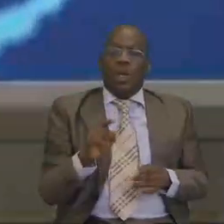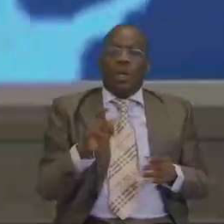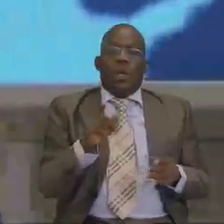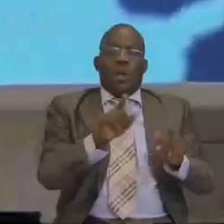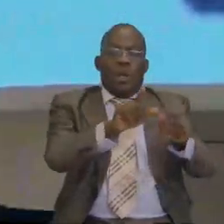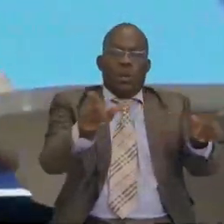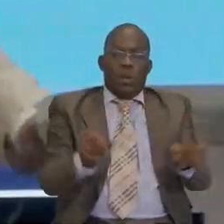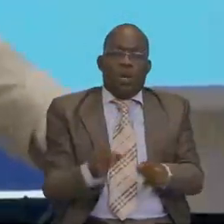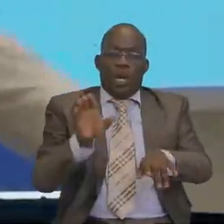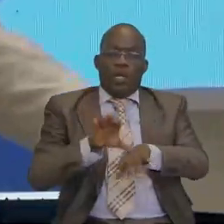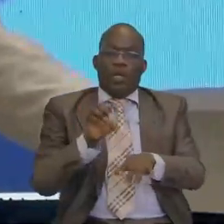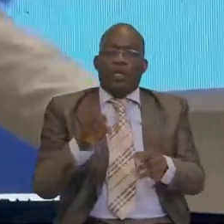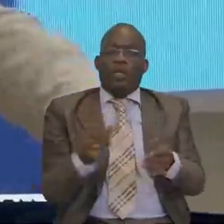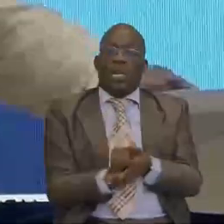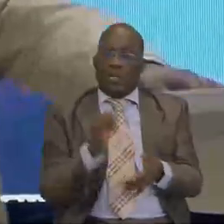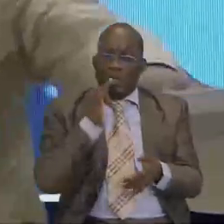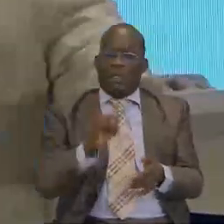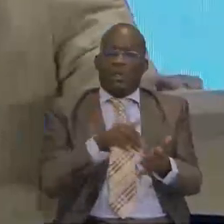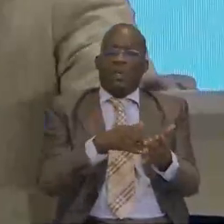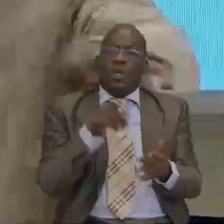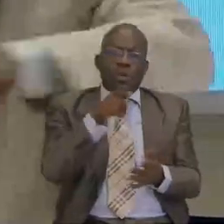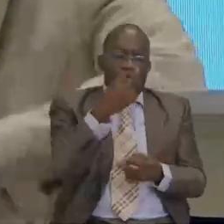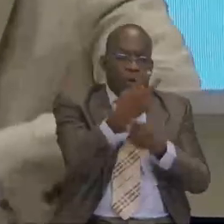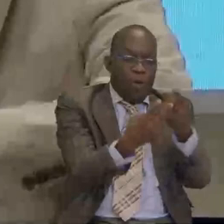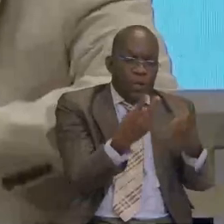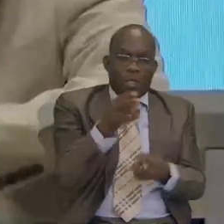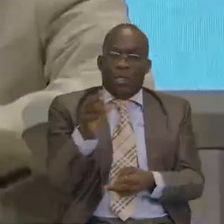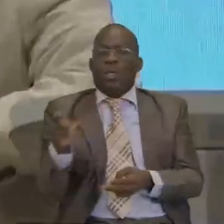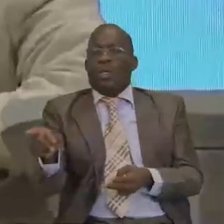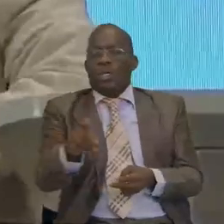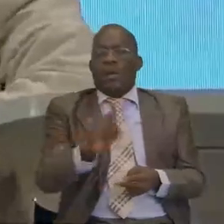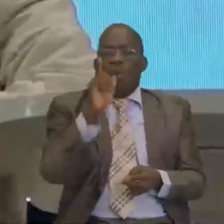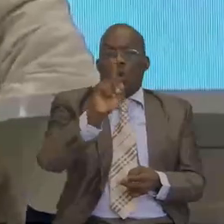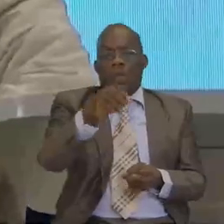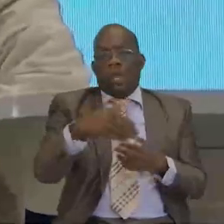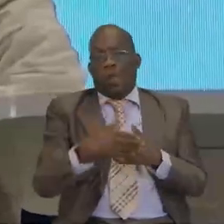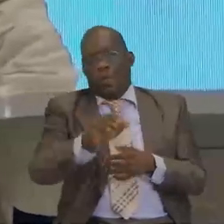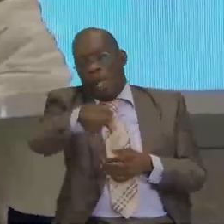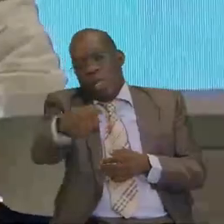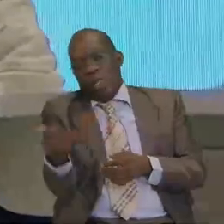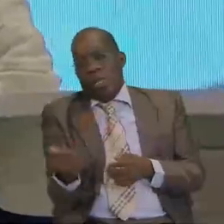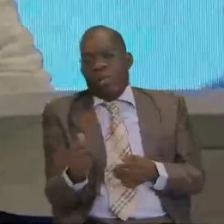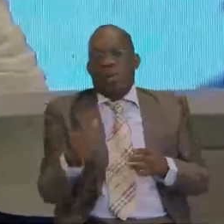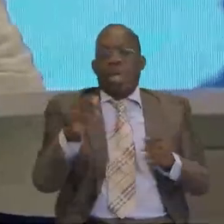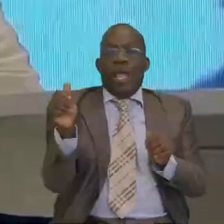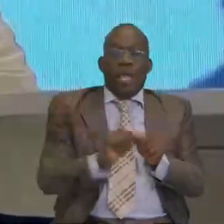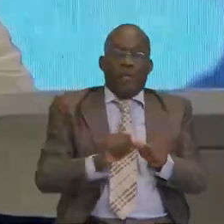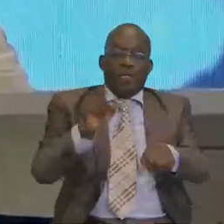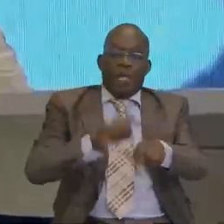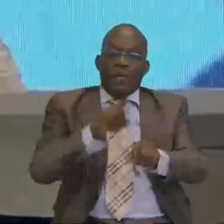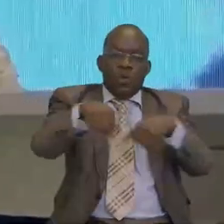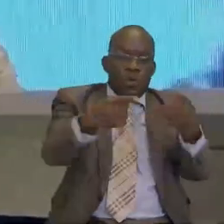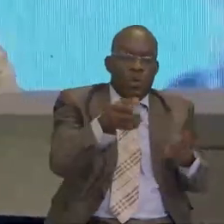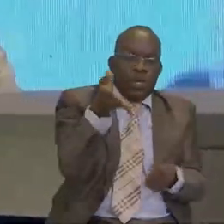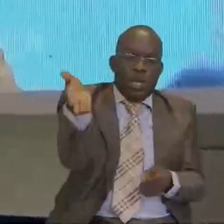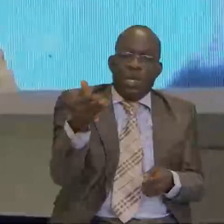qui sont faibles. Tu les visites une à une. Et chaque fois que tu vas là-bas, il y a quelque